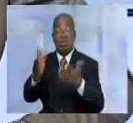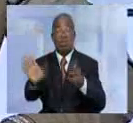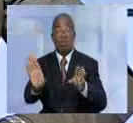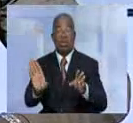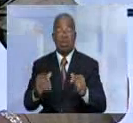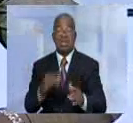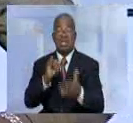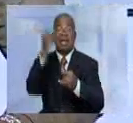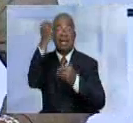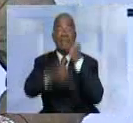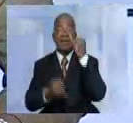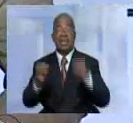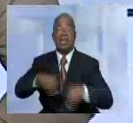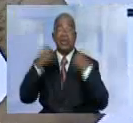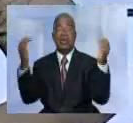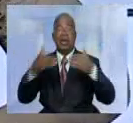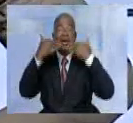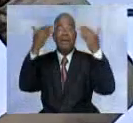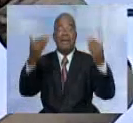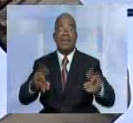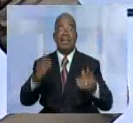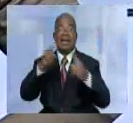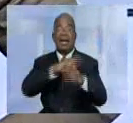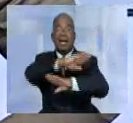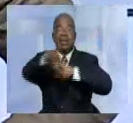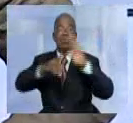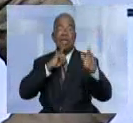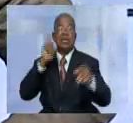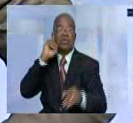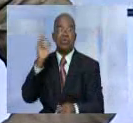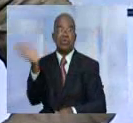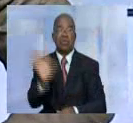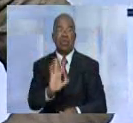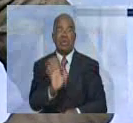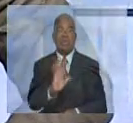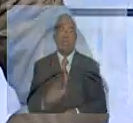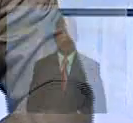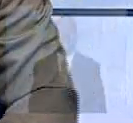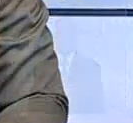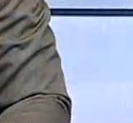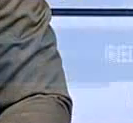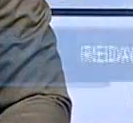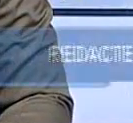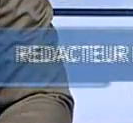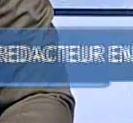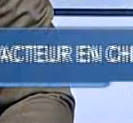C'est la fin de cette édition. Merci de l'avoir suivi. Restez avec nous sur RTI 1.